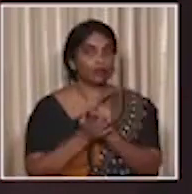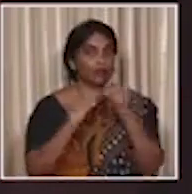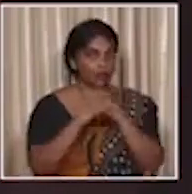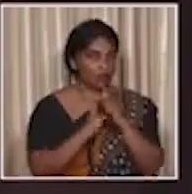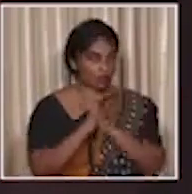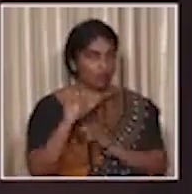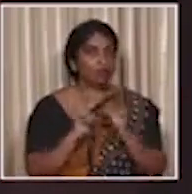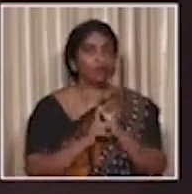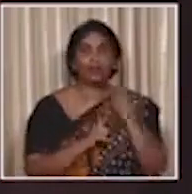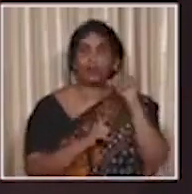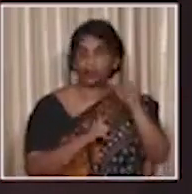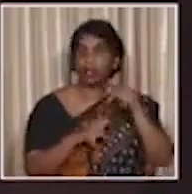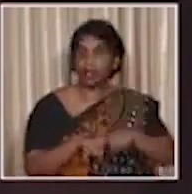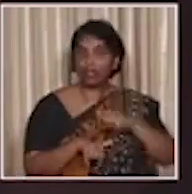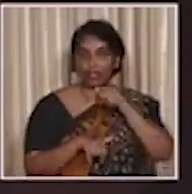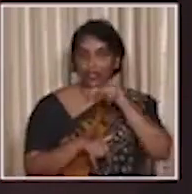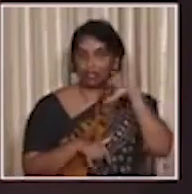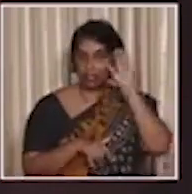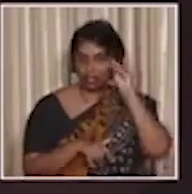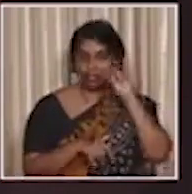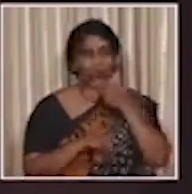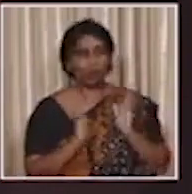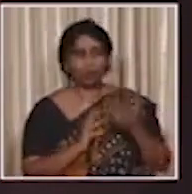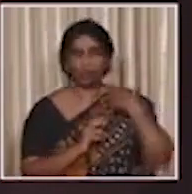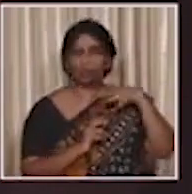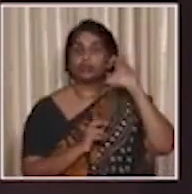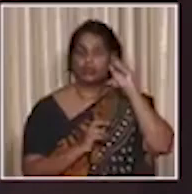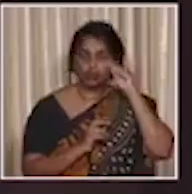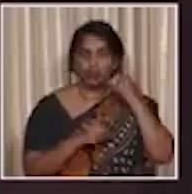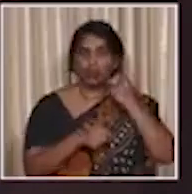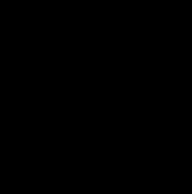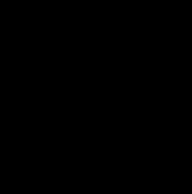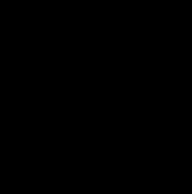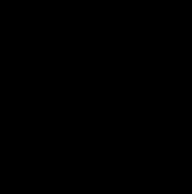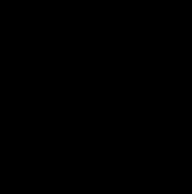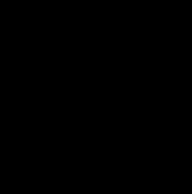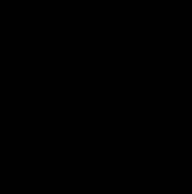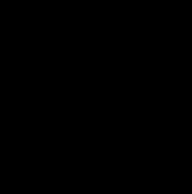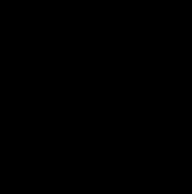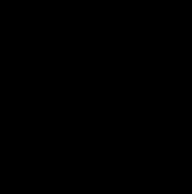මන්ත්‍රීවරයෙක් ඔබතුමා අද ඇත්ත තේරුම් අරගෙන යථාර්ථය තේරුම් අරගෙන ඒ ආණ්ඩුවෙන් වෙන් වෙලා ඉන්නවා